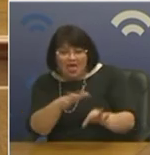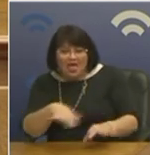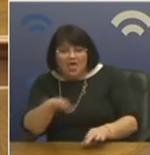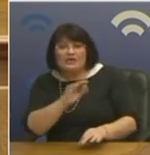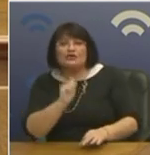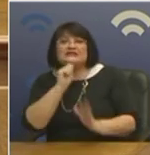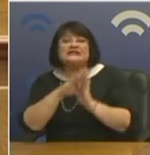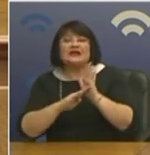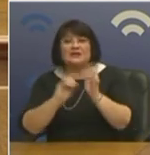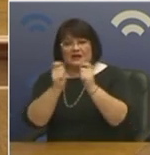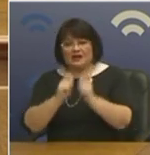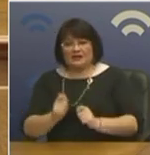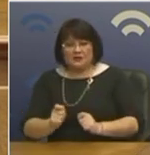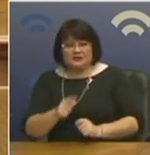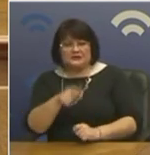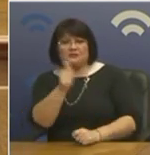Συνταγματική αναθεώρηση.